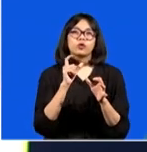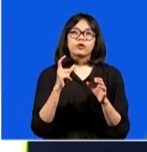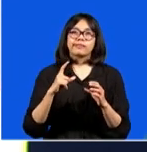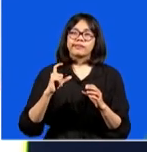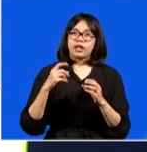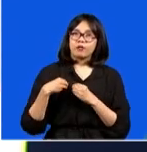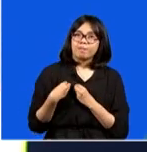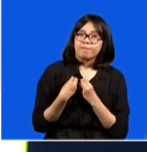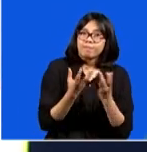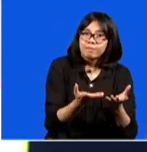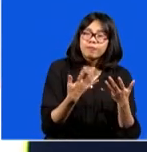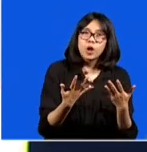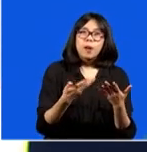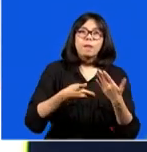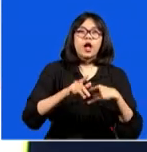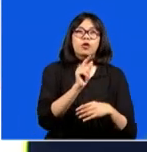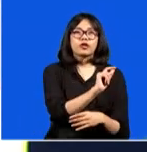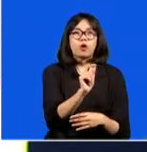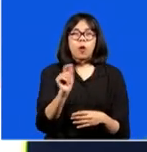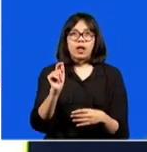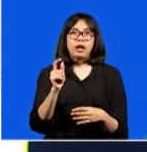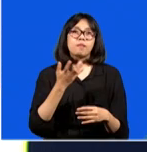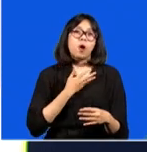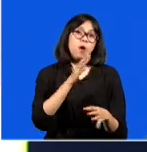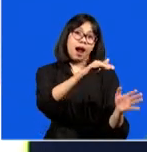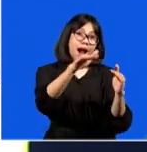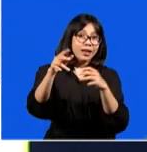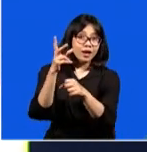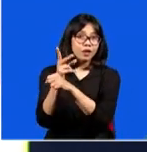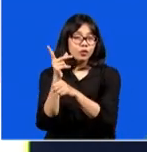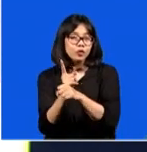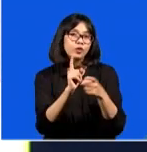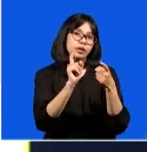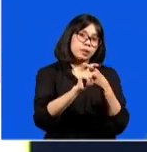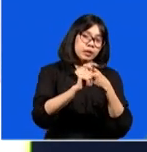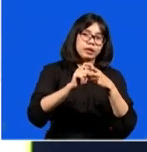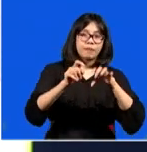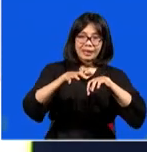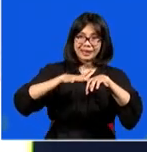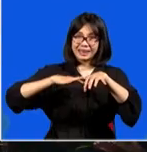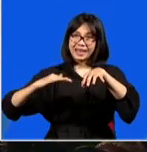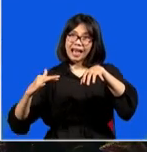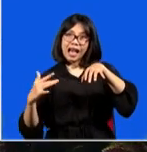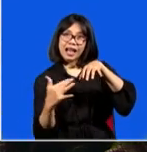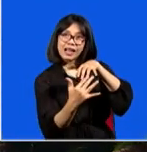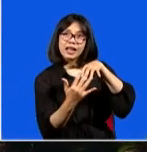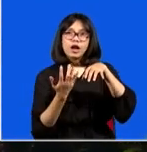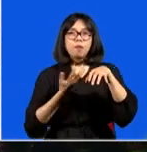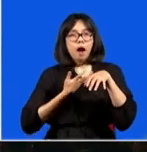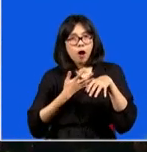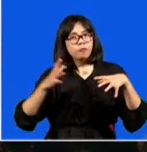adalah di sekolah maka akan mengajak teman-teman guru-guru yang ada di sekitar saya di dekat saya untuk terus